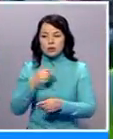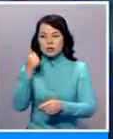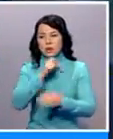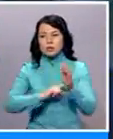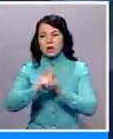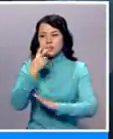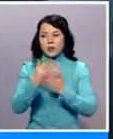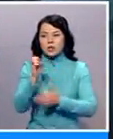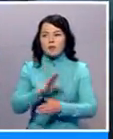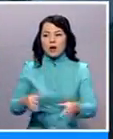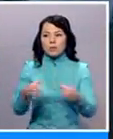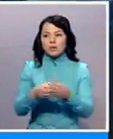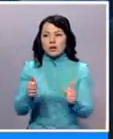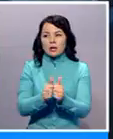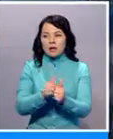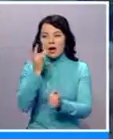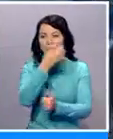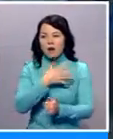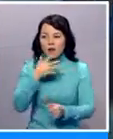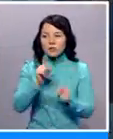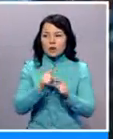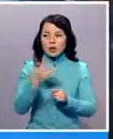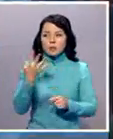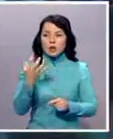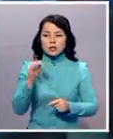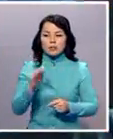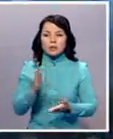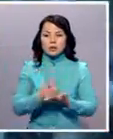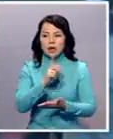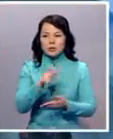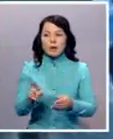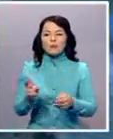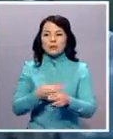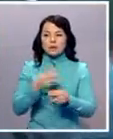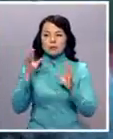еуроаймақ елдеріне таяу шығыс пен Африкадан 500 мыңнан астам адам заңсыз кірген.